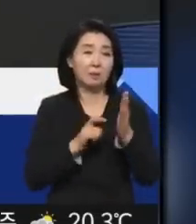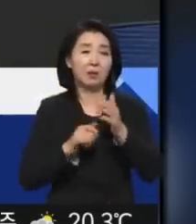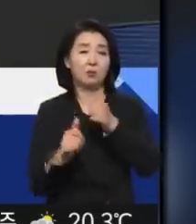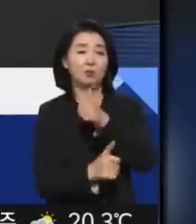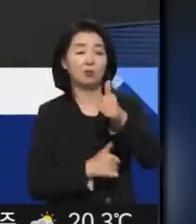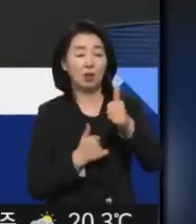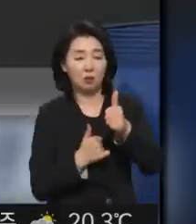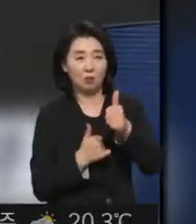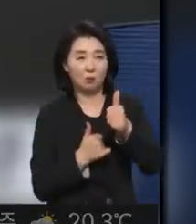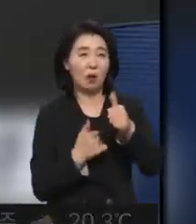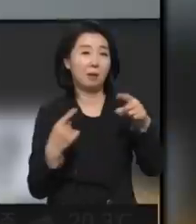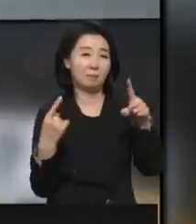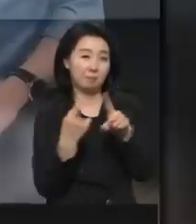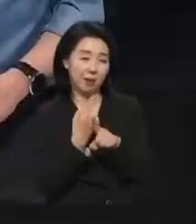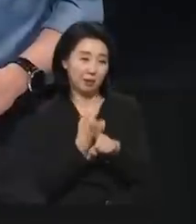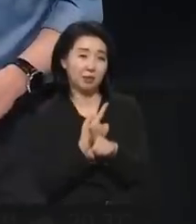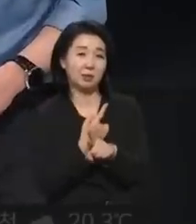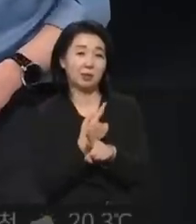점점 커지죠.